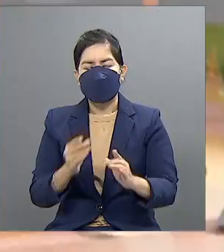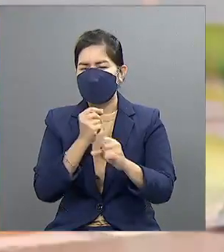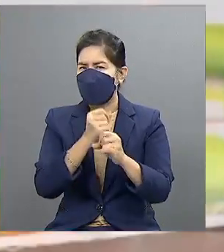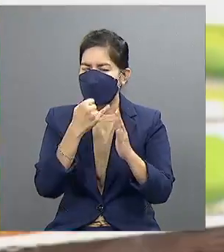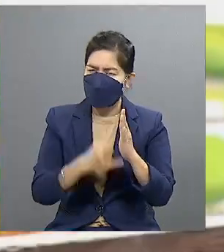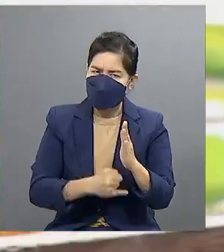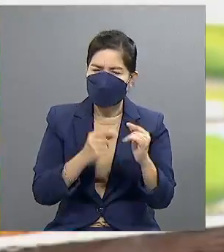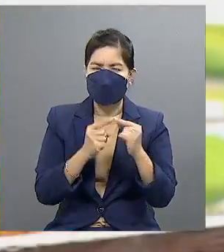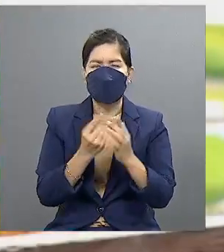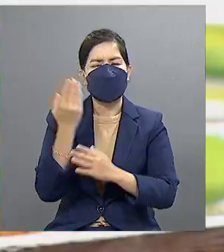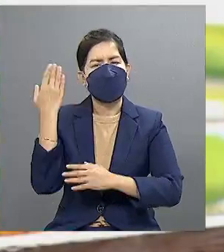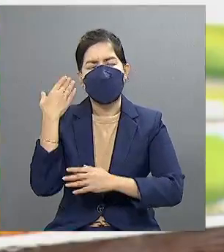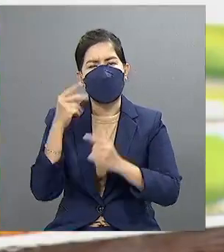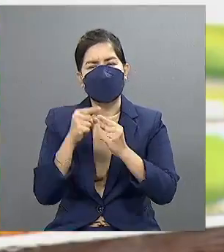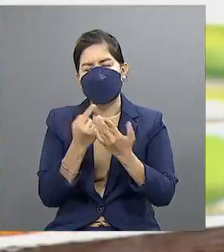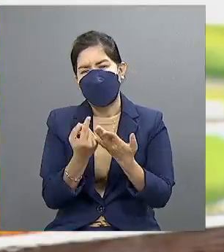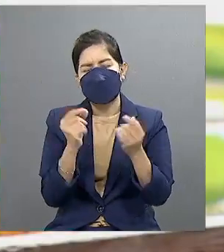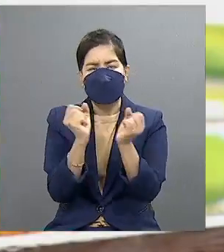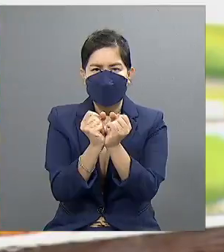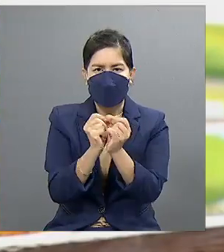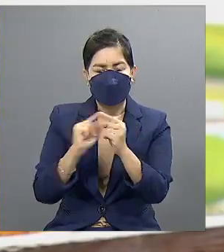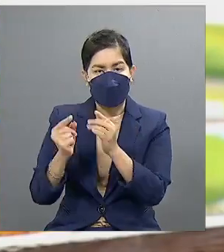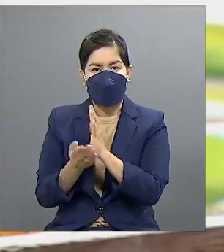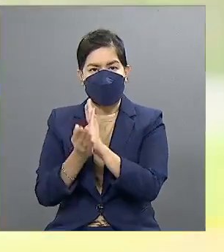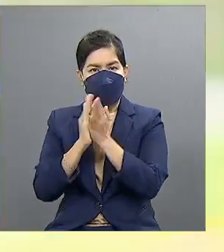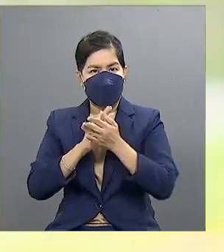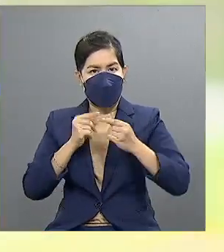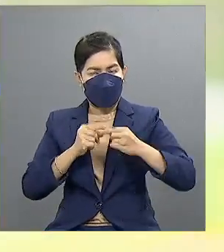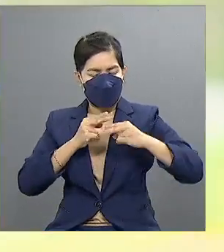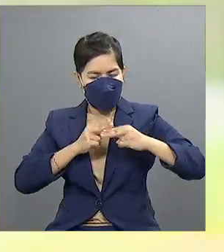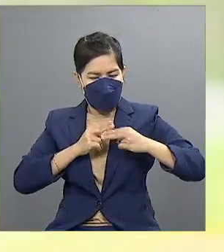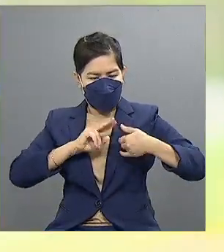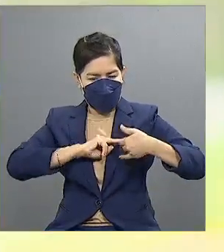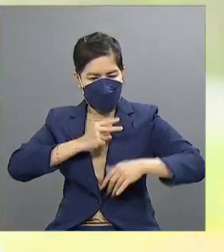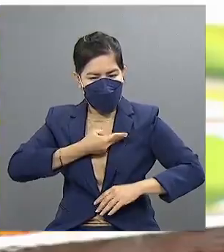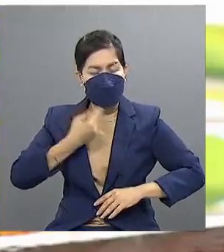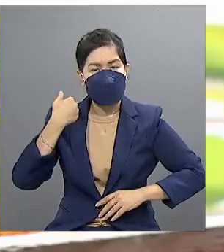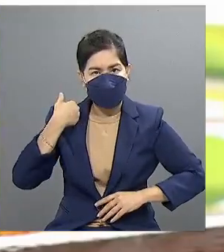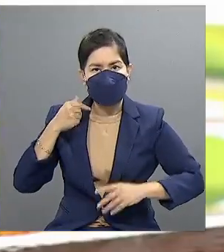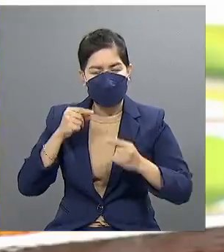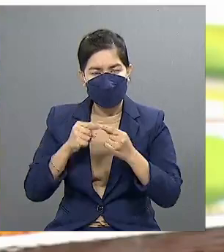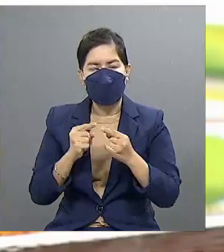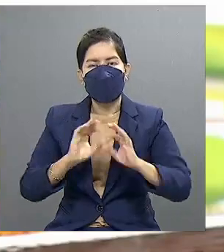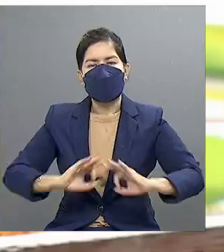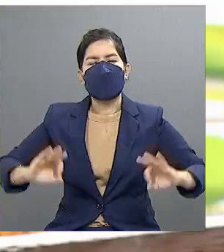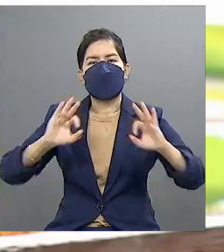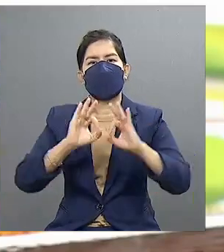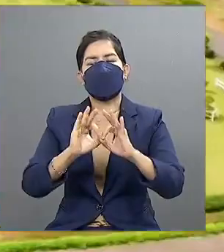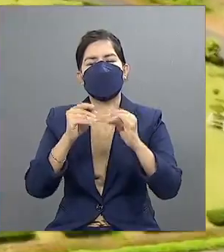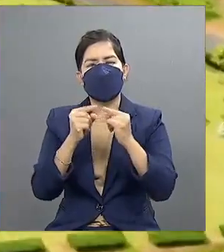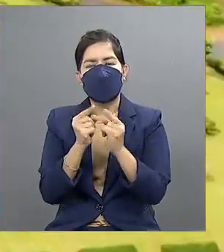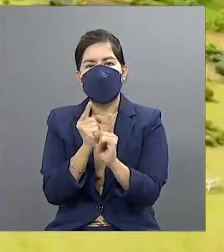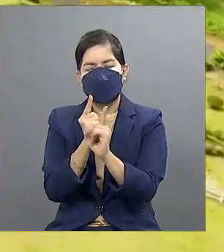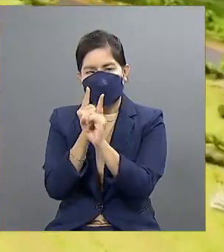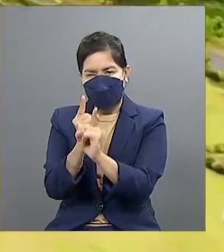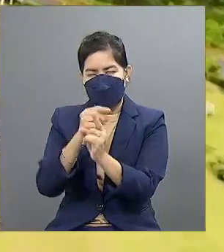ผิดได้รับโอกาสในการแก้ไขปรับตัวและใช้แนวทางแห่งความพอเพียงของการเริ่มต้นชีวิตใหม่ครับ